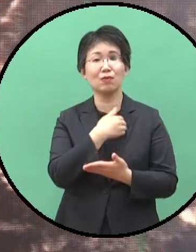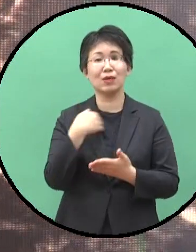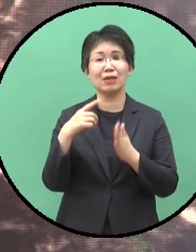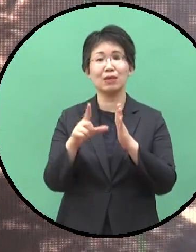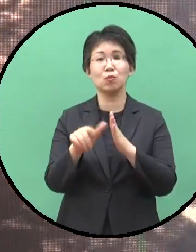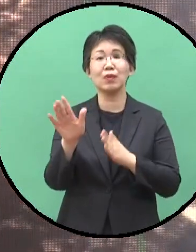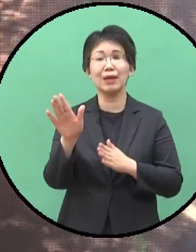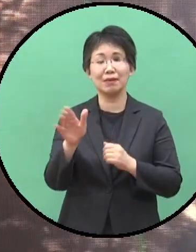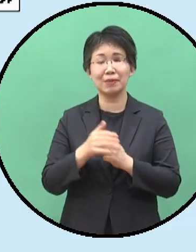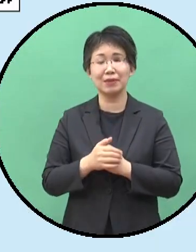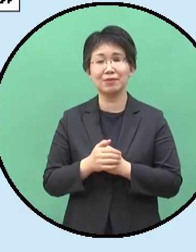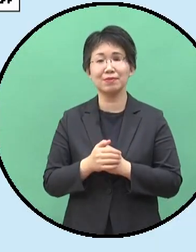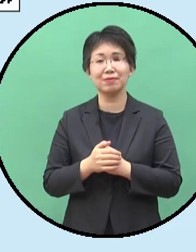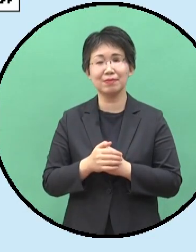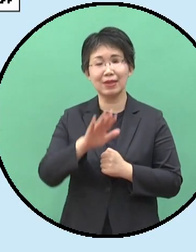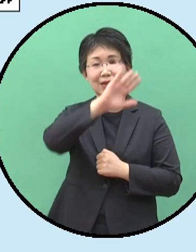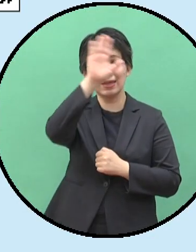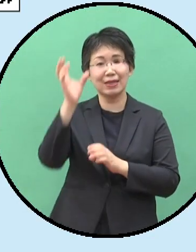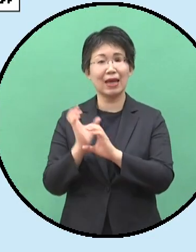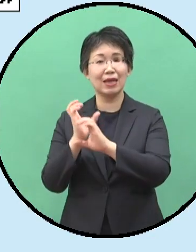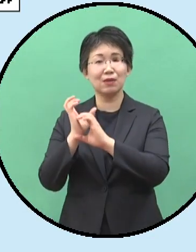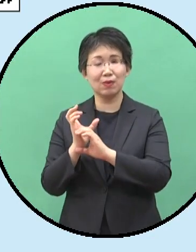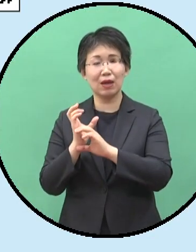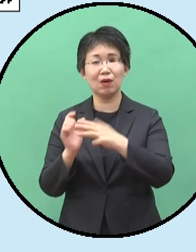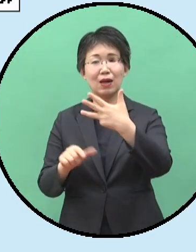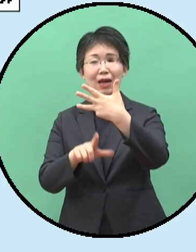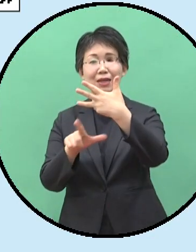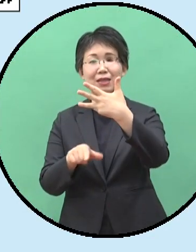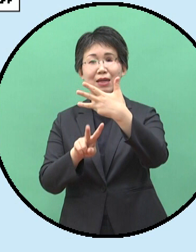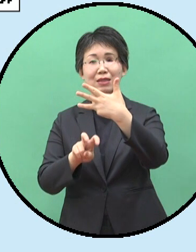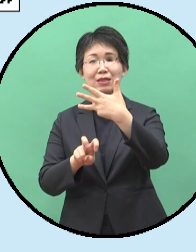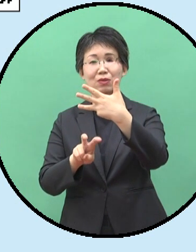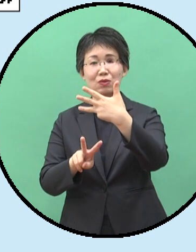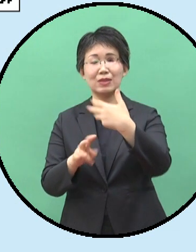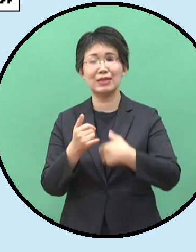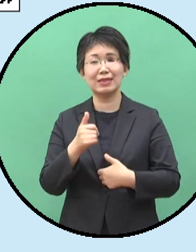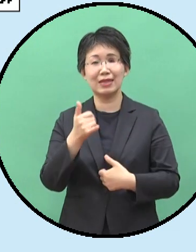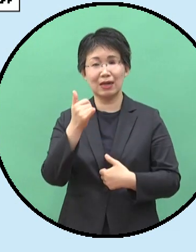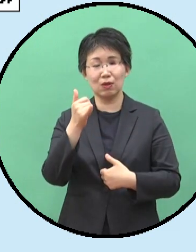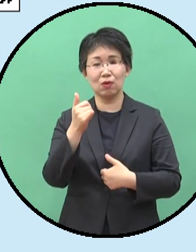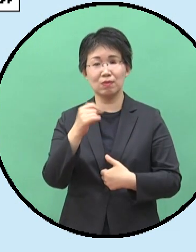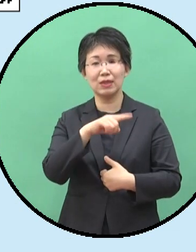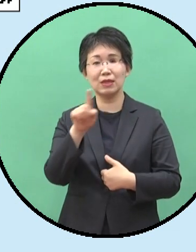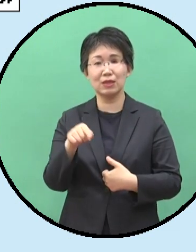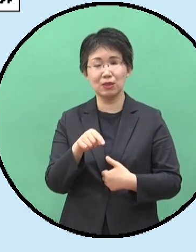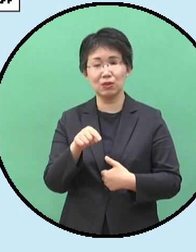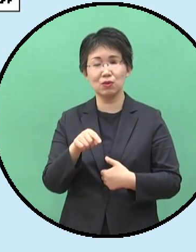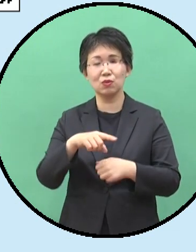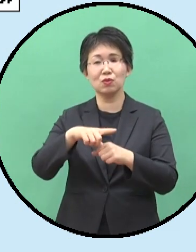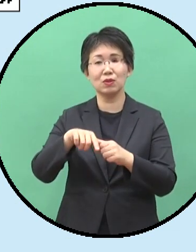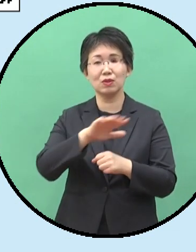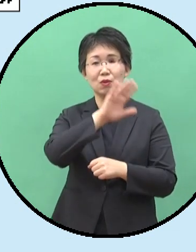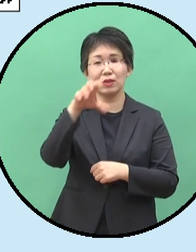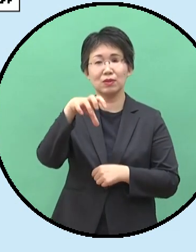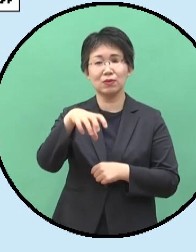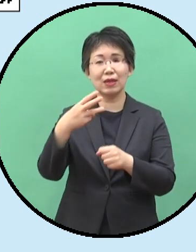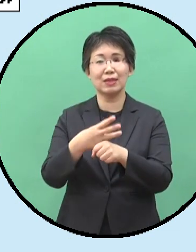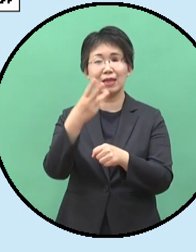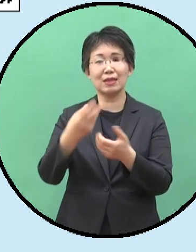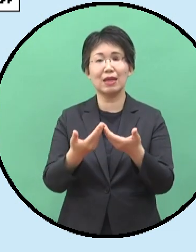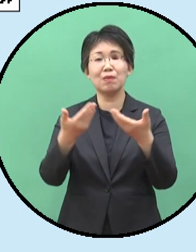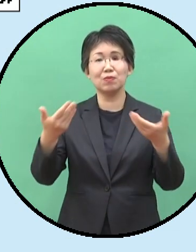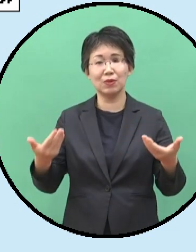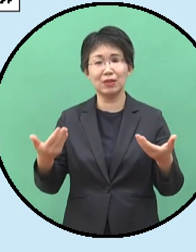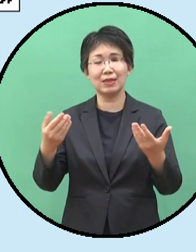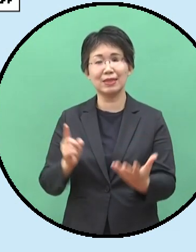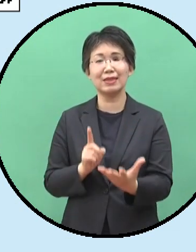機会があります。お天気フェアを8月22日火曜日に津地方気象台で3年ぶ